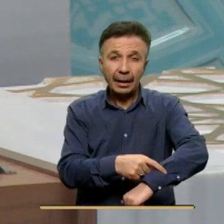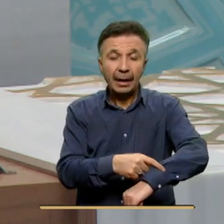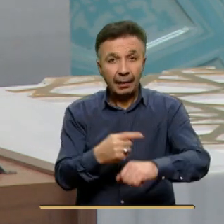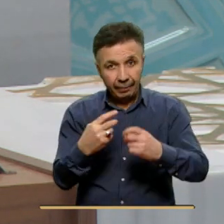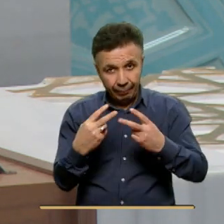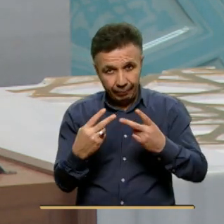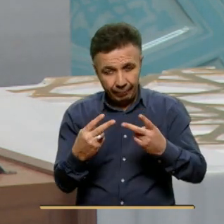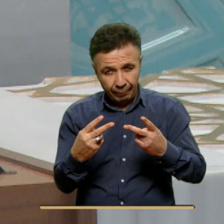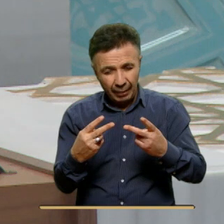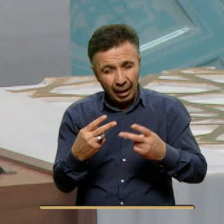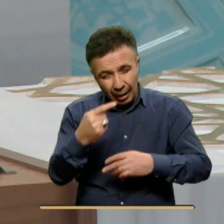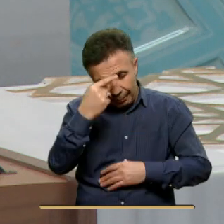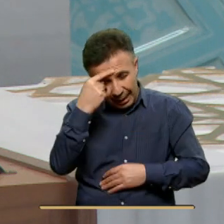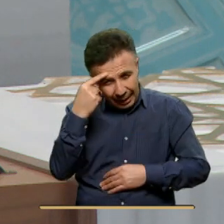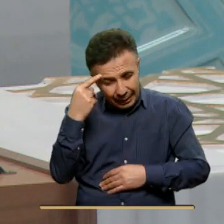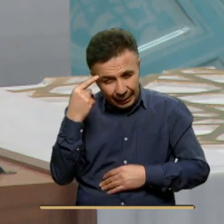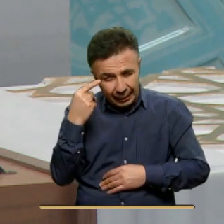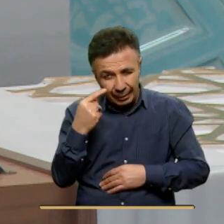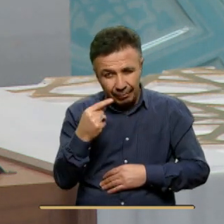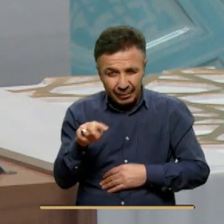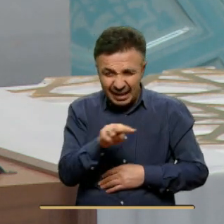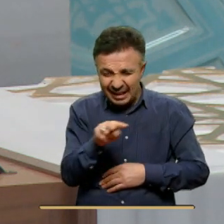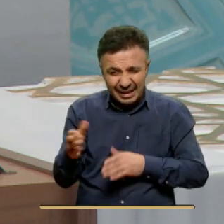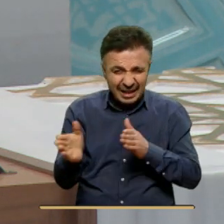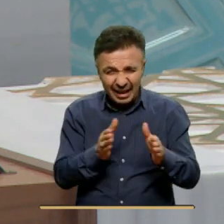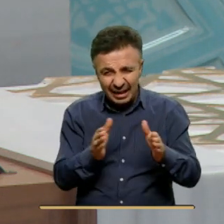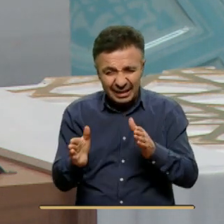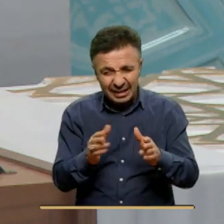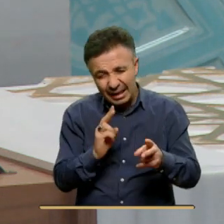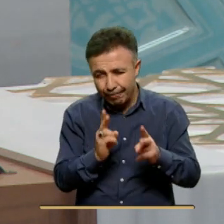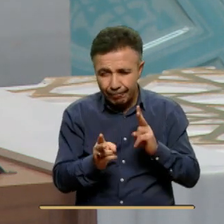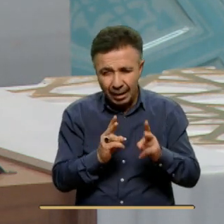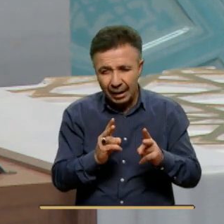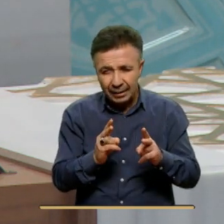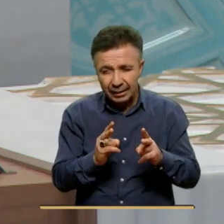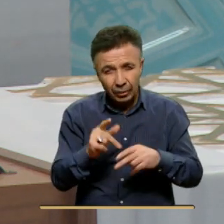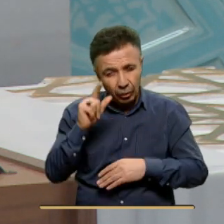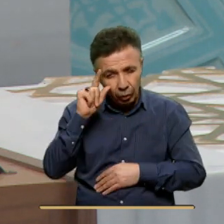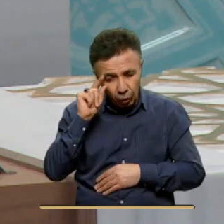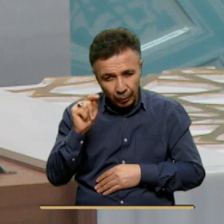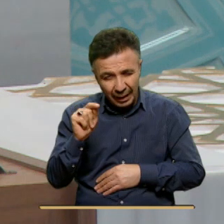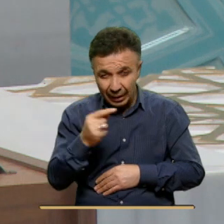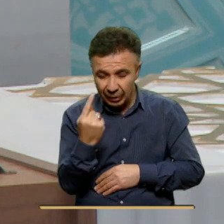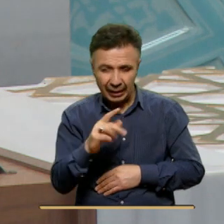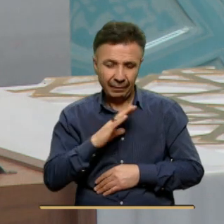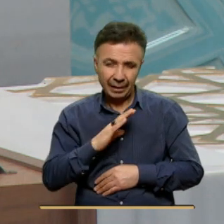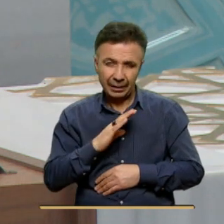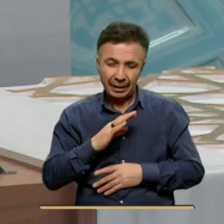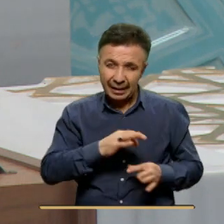İkisinin arasında bir takım şüpheli hususlar vardır ki insanların